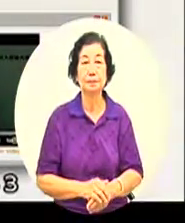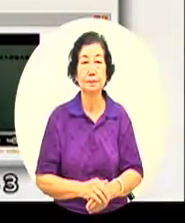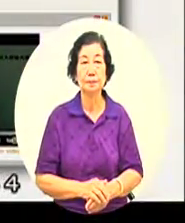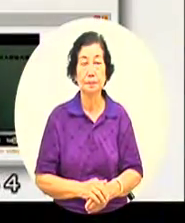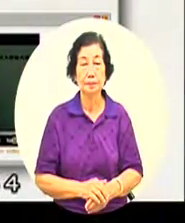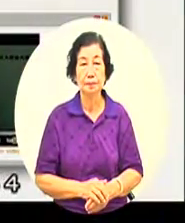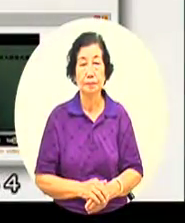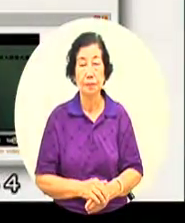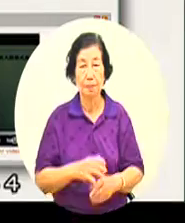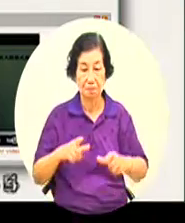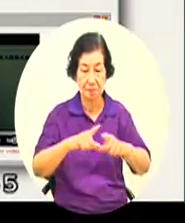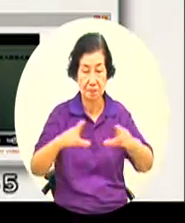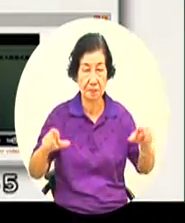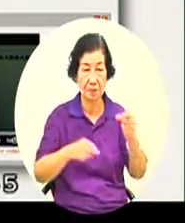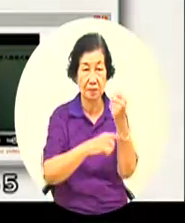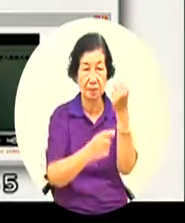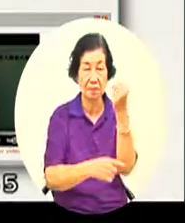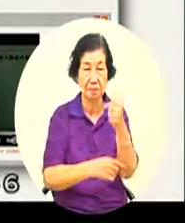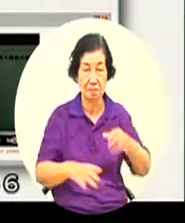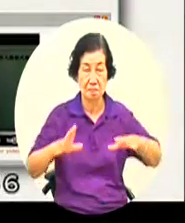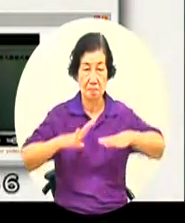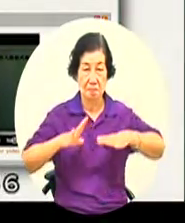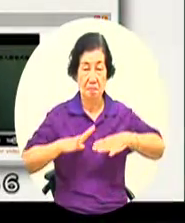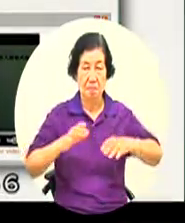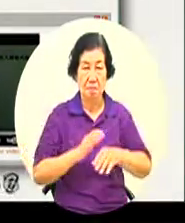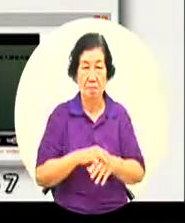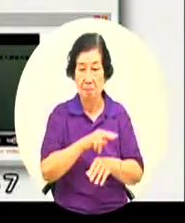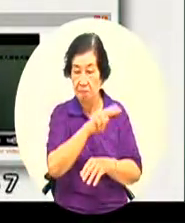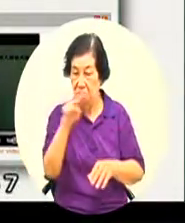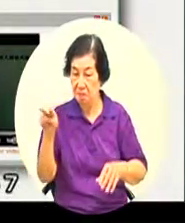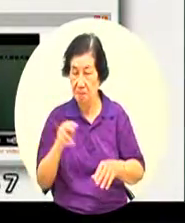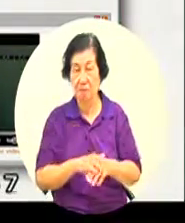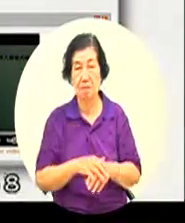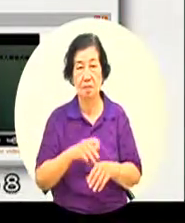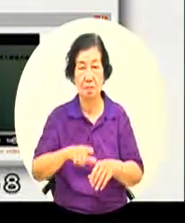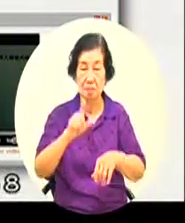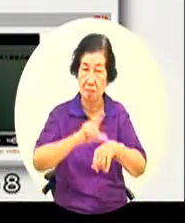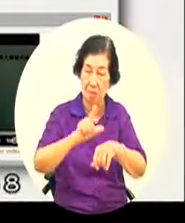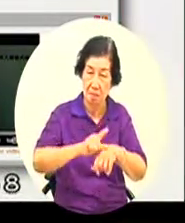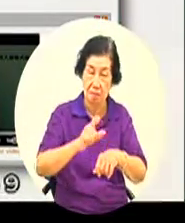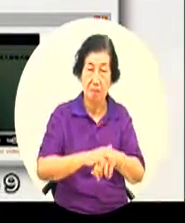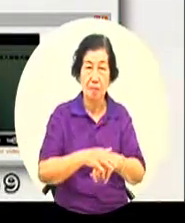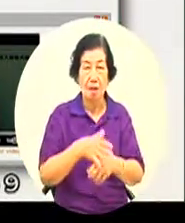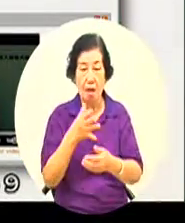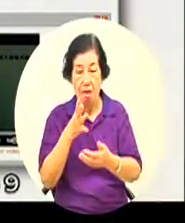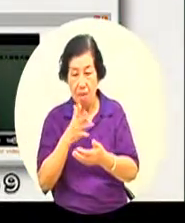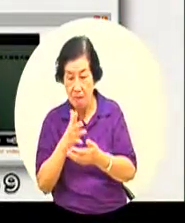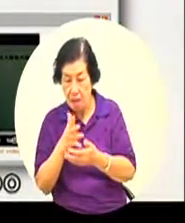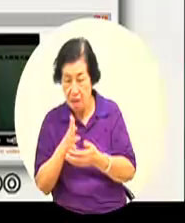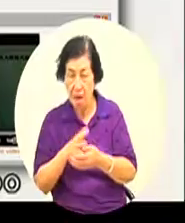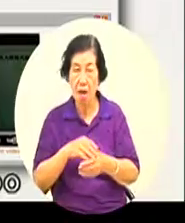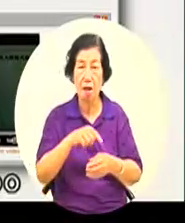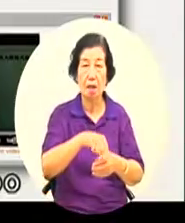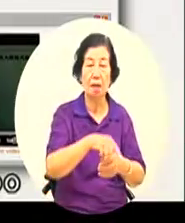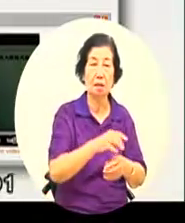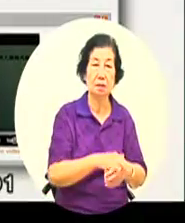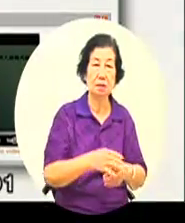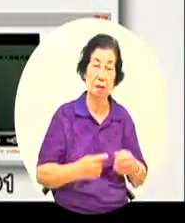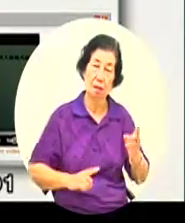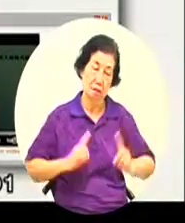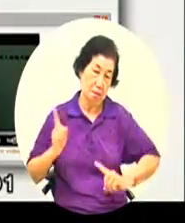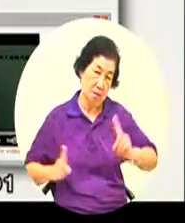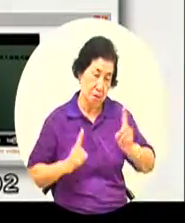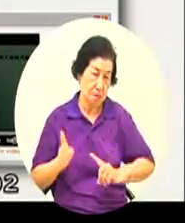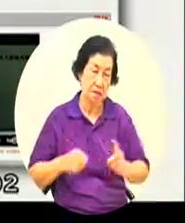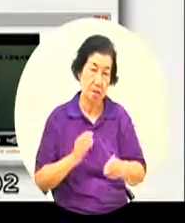这个大法官释宪，看这个干什么呢？比如说这堂课呢叫做言论自由，我们议员呢常常骂人，也常常被人家